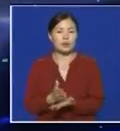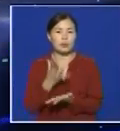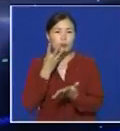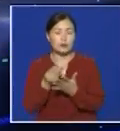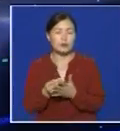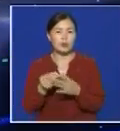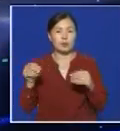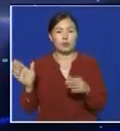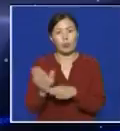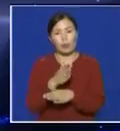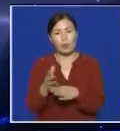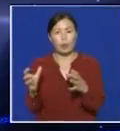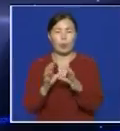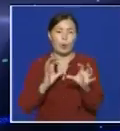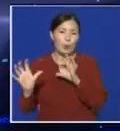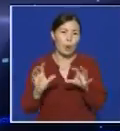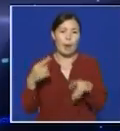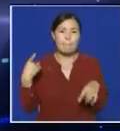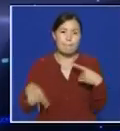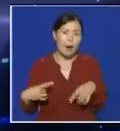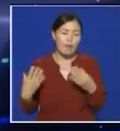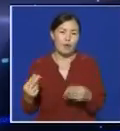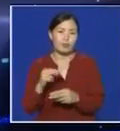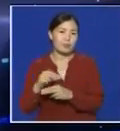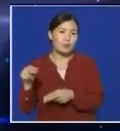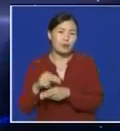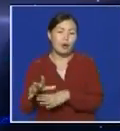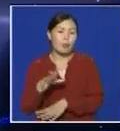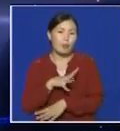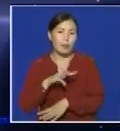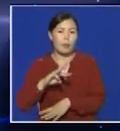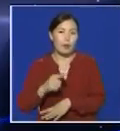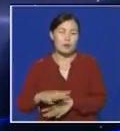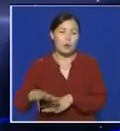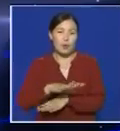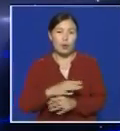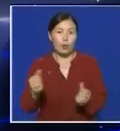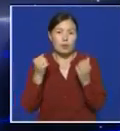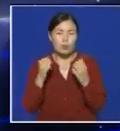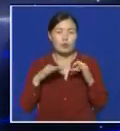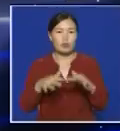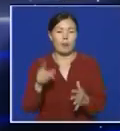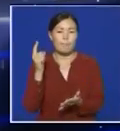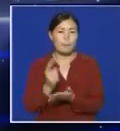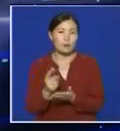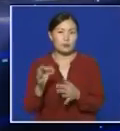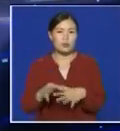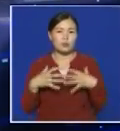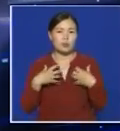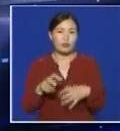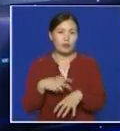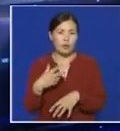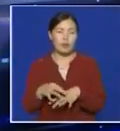өзара топтарға бөлініп, волейбол және мини-футбол бойынша жарыс ұйымдастырды. Маңғыстау аренадағы спорт шарасының бас тұраны – денсау